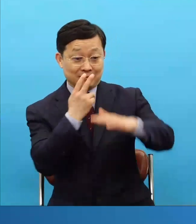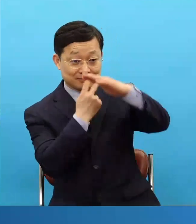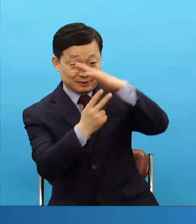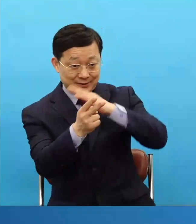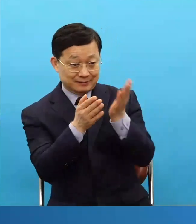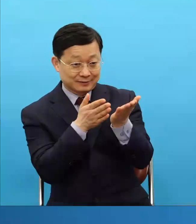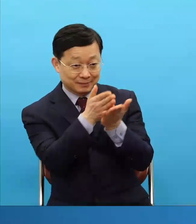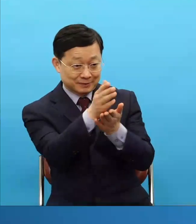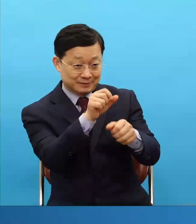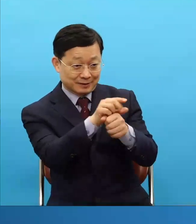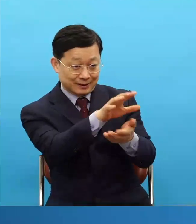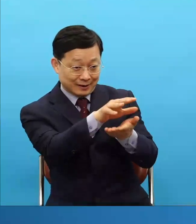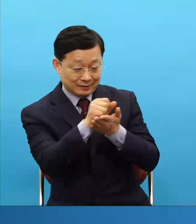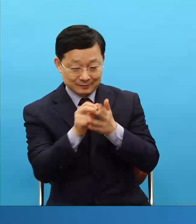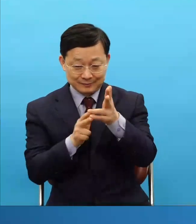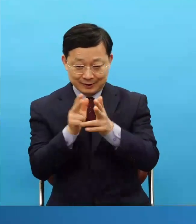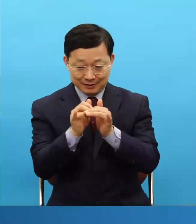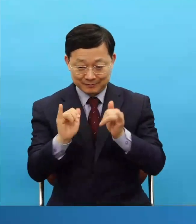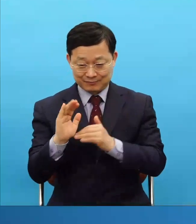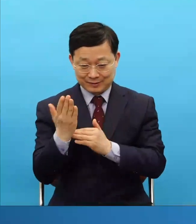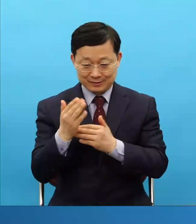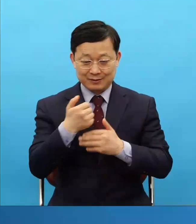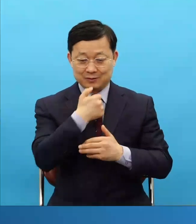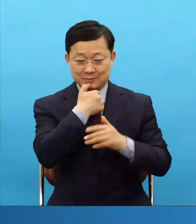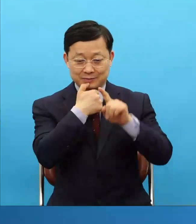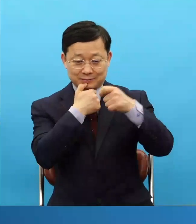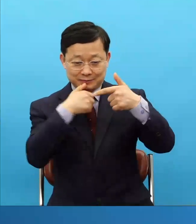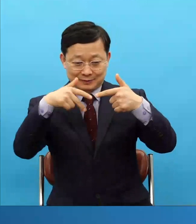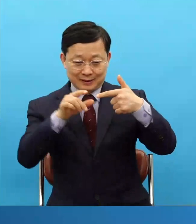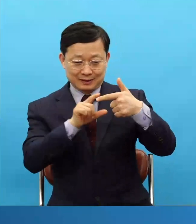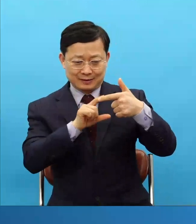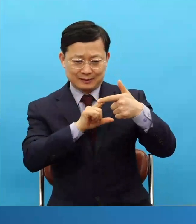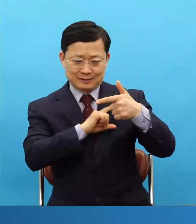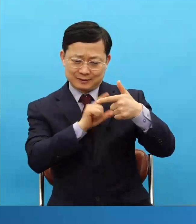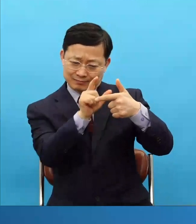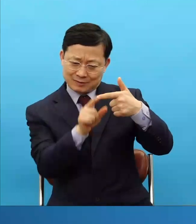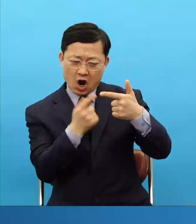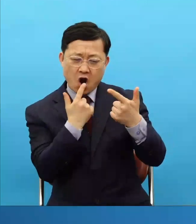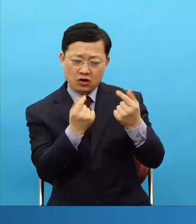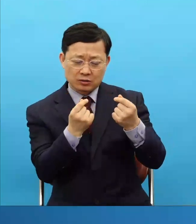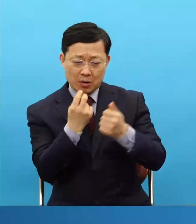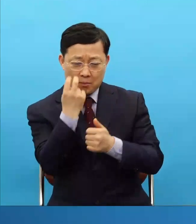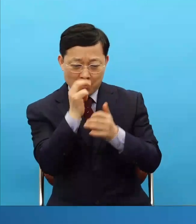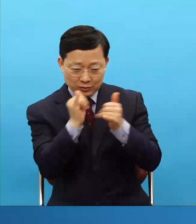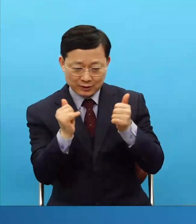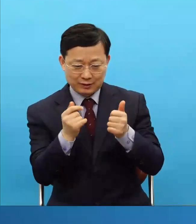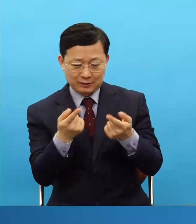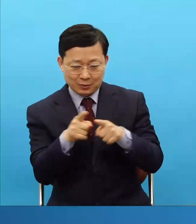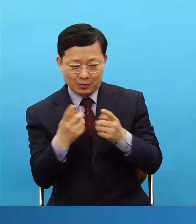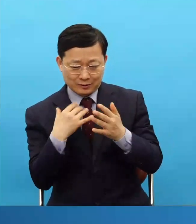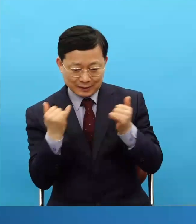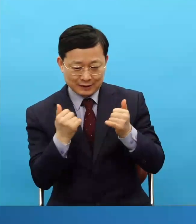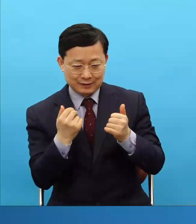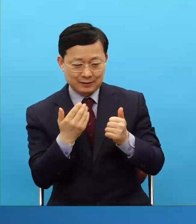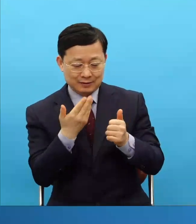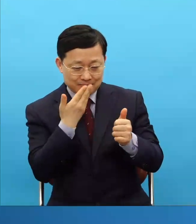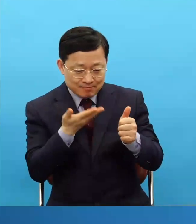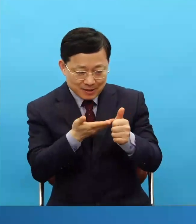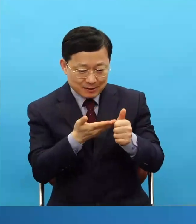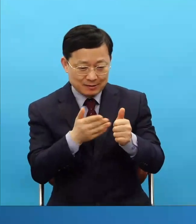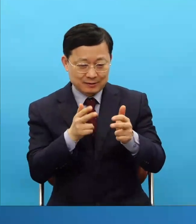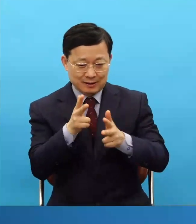전문성 가진 산업인의 축복을 누려 로마서 16장의 인물처럼 보호자, 동력자, 식주인이 되어 목회자와 전도자를